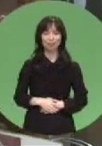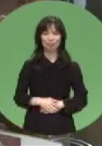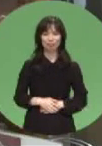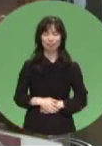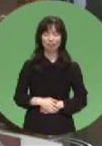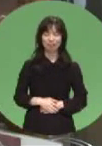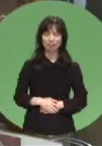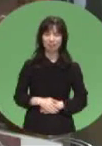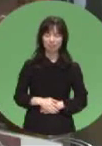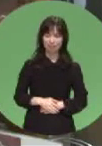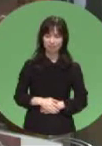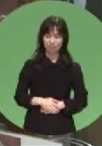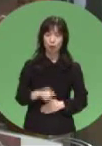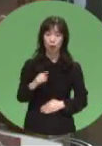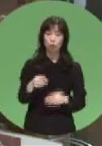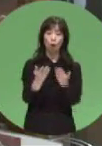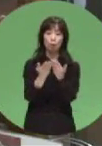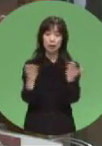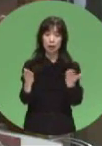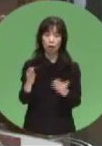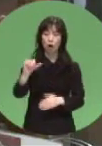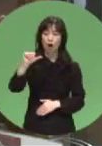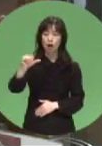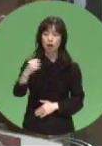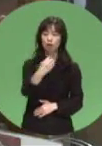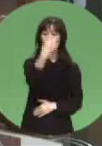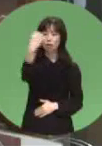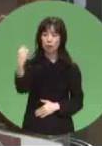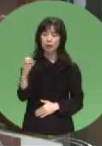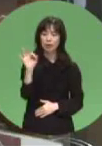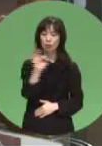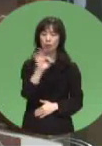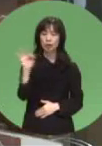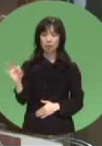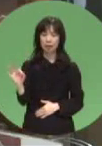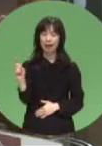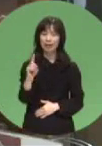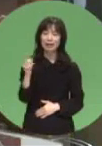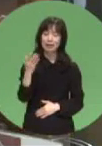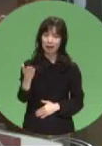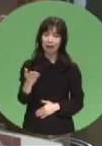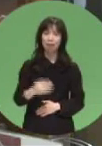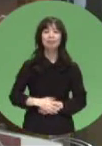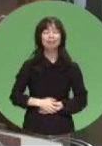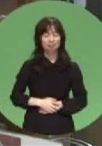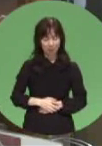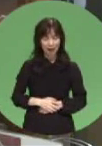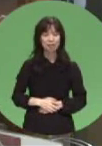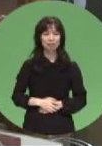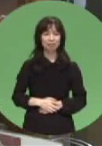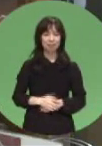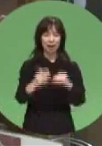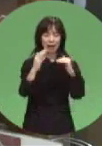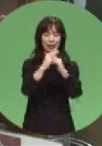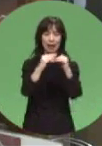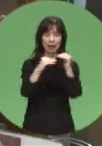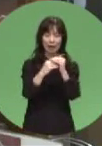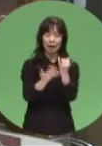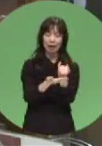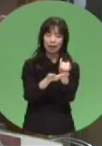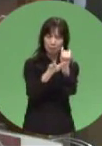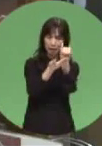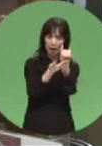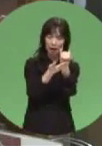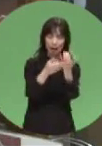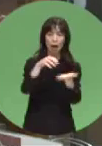尾形さん、ハッシュハッシュの五つ星商品は何ですか？ はい、私のお店の五つ星商品は竹姫プリン